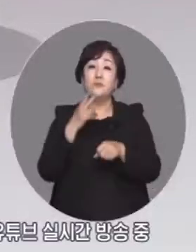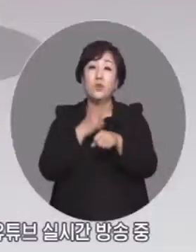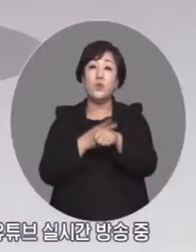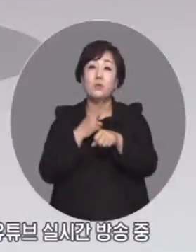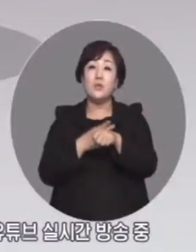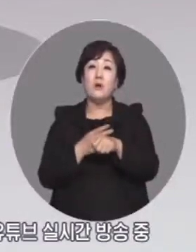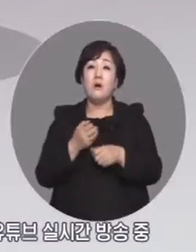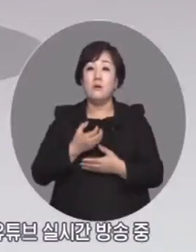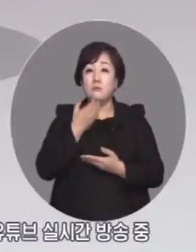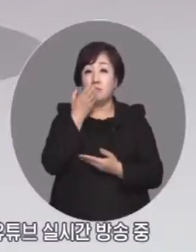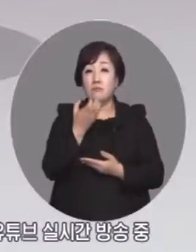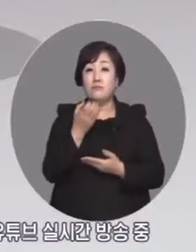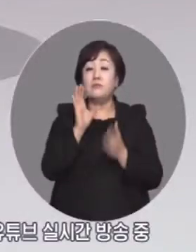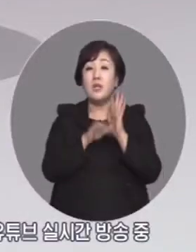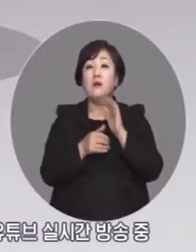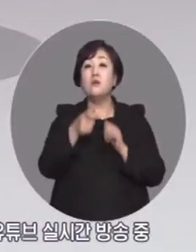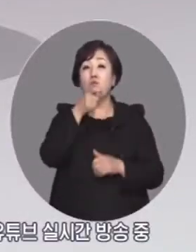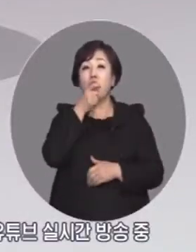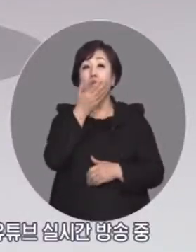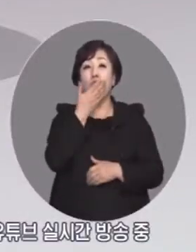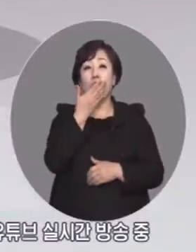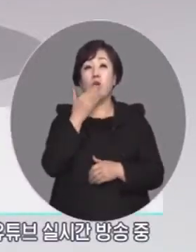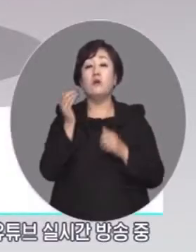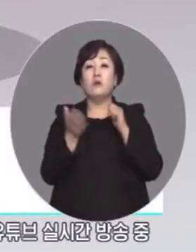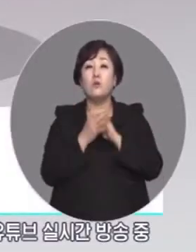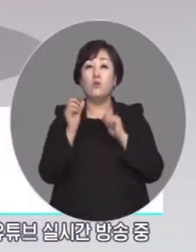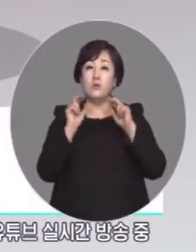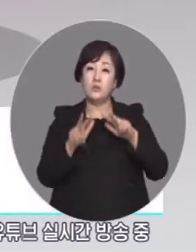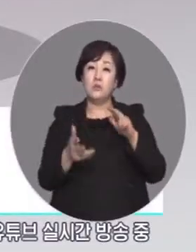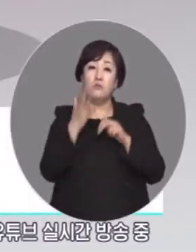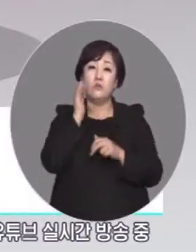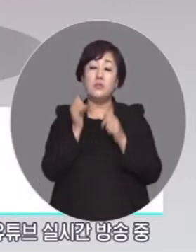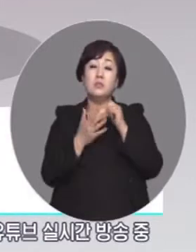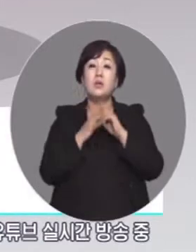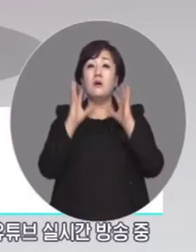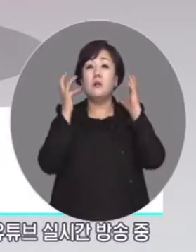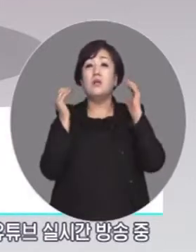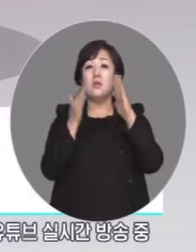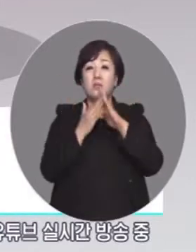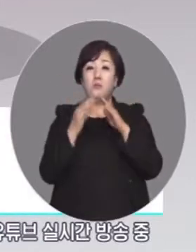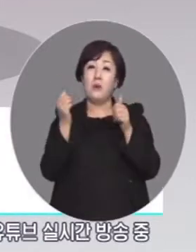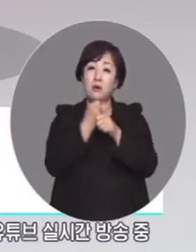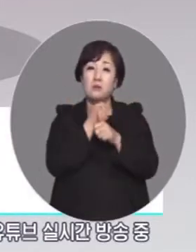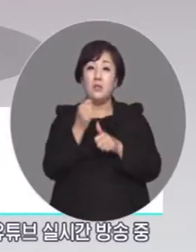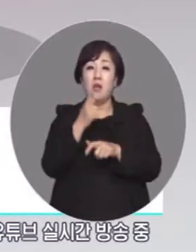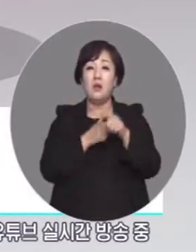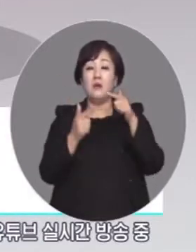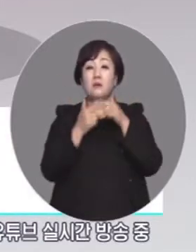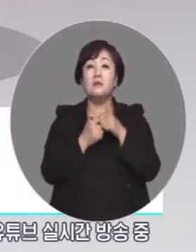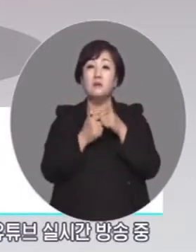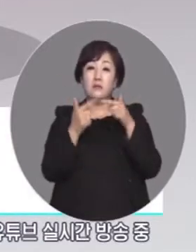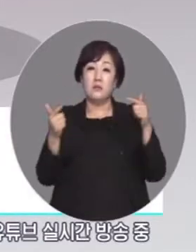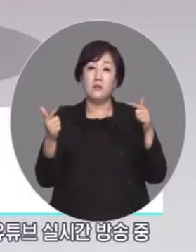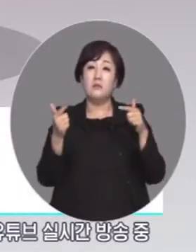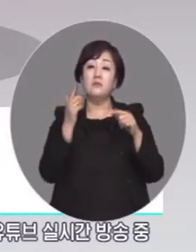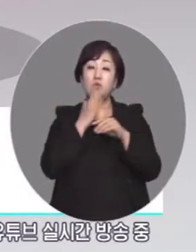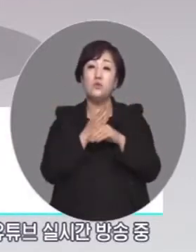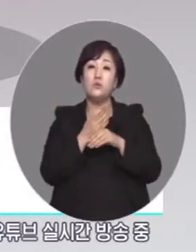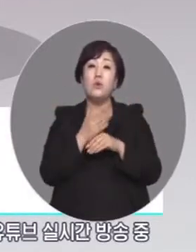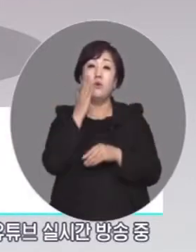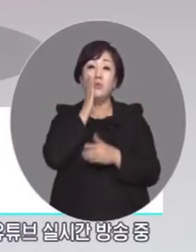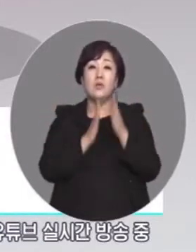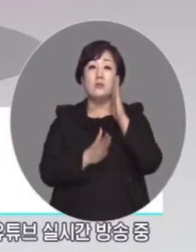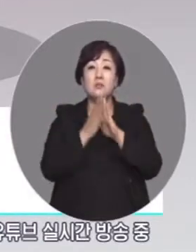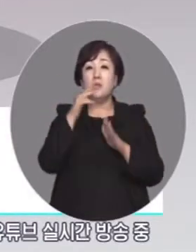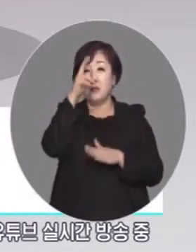교사가 토할 때까지 아이에게 물을 먹이는 등 최근 울산에서 어린이집 아동학대 사건이 늘고 있습니다. 경찰과